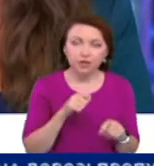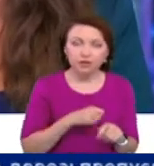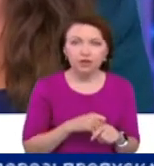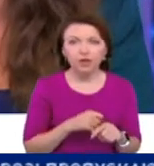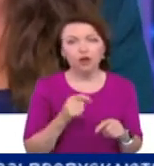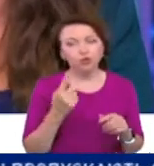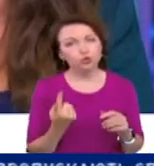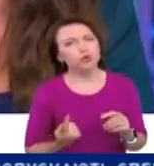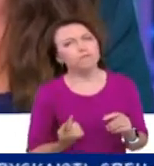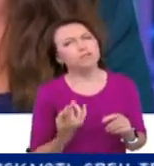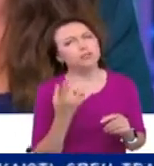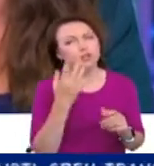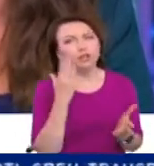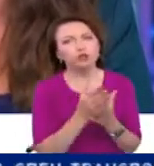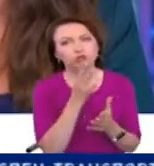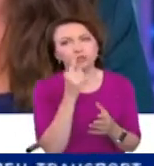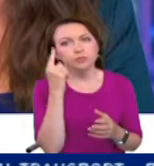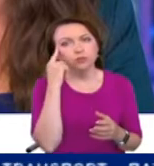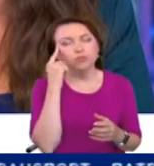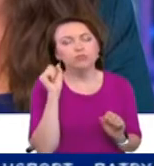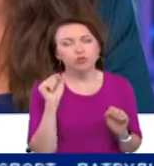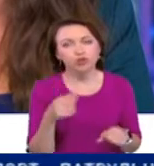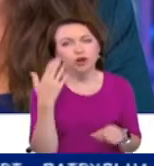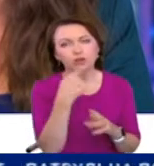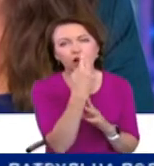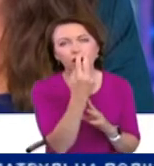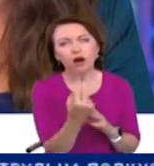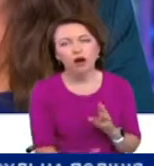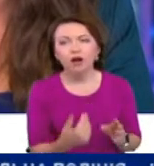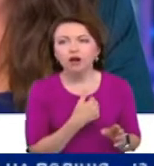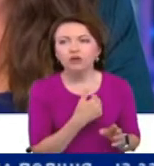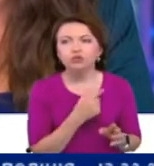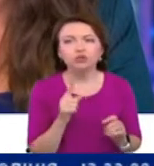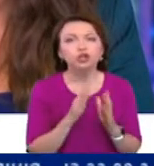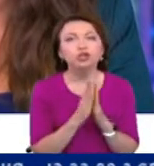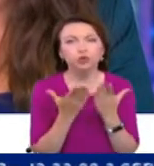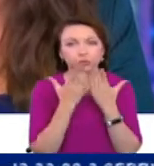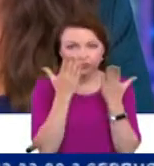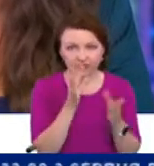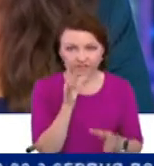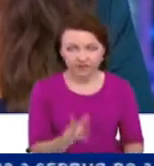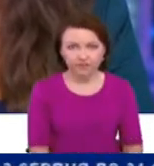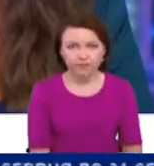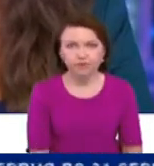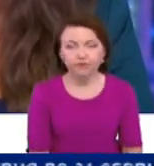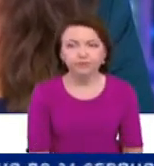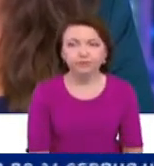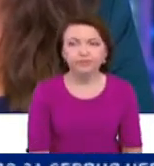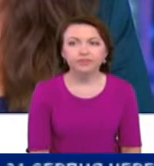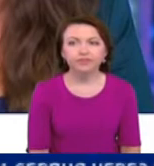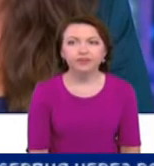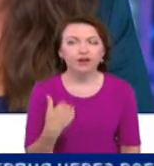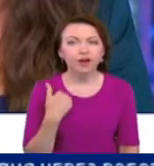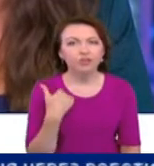я розумію, там є час полетіти. Можна, повірте, коли ти літиш, тобі іноді кажеться, що ти можеш книгу ще почитати в це время. Це все з виду,